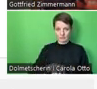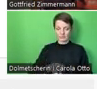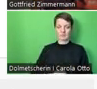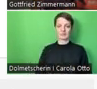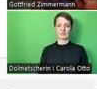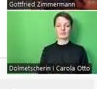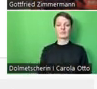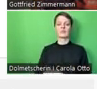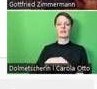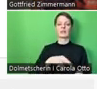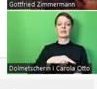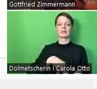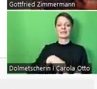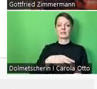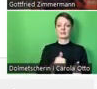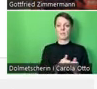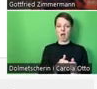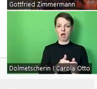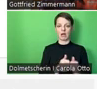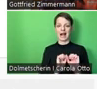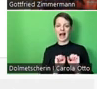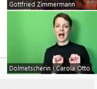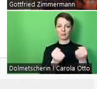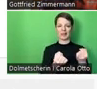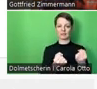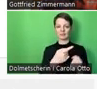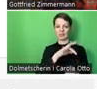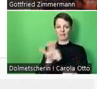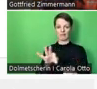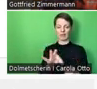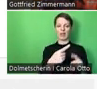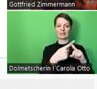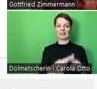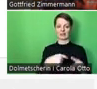Ein tanzendes Paar. Animiertes GIF mit Text in Zeile.